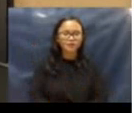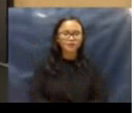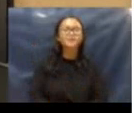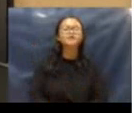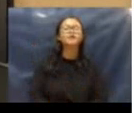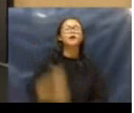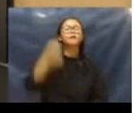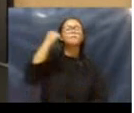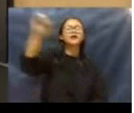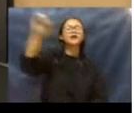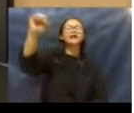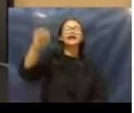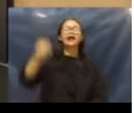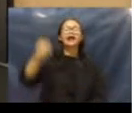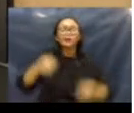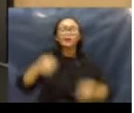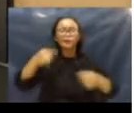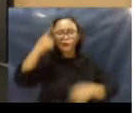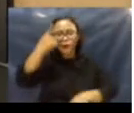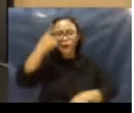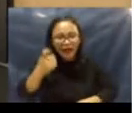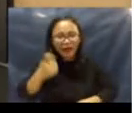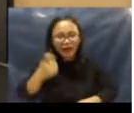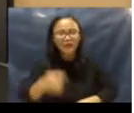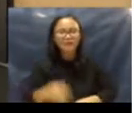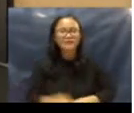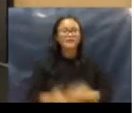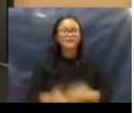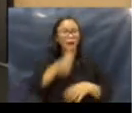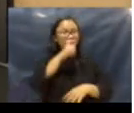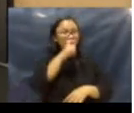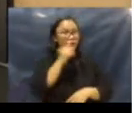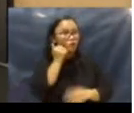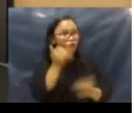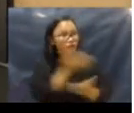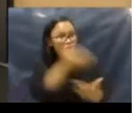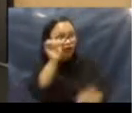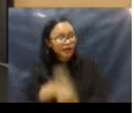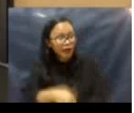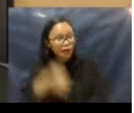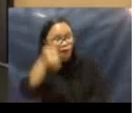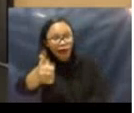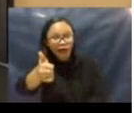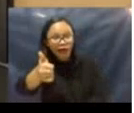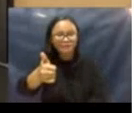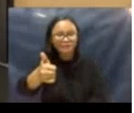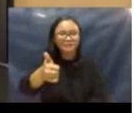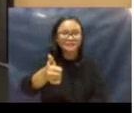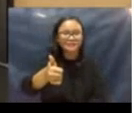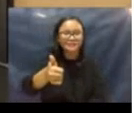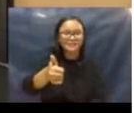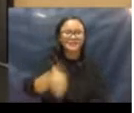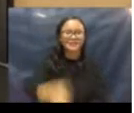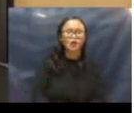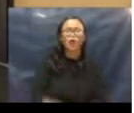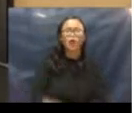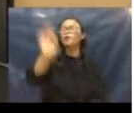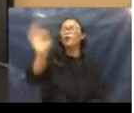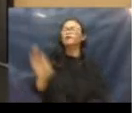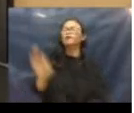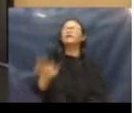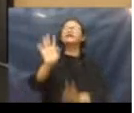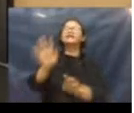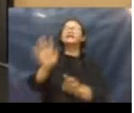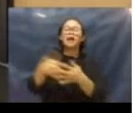Merdeka belajar. Bapak Ibu, apakah ada yang benar tadi jawabnya? Belum benar, Bapak Ibu. Tidak apa-apa, masih ada nanti